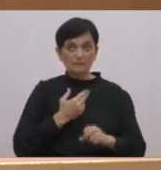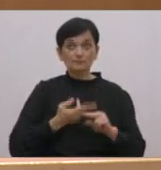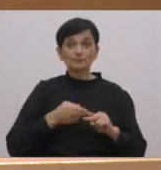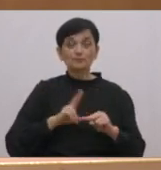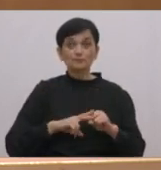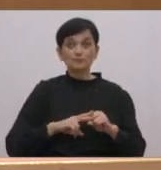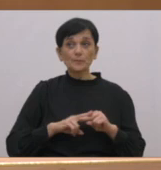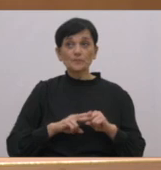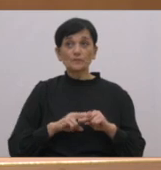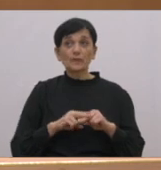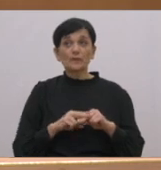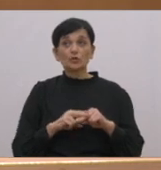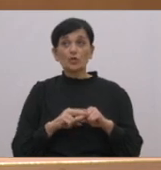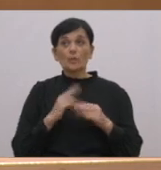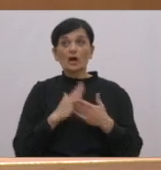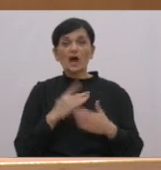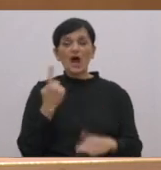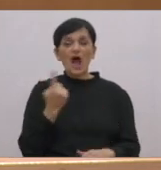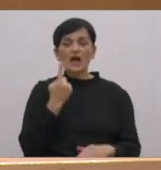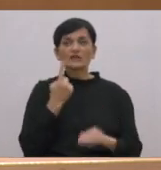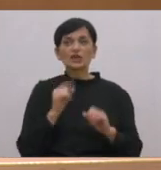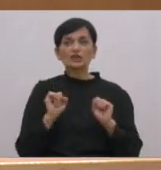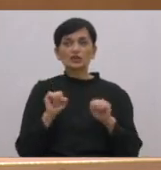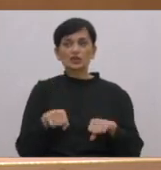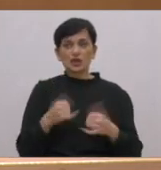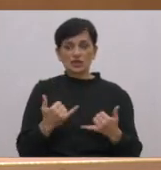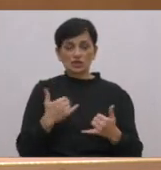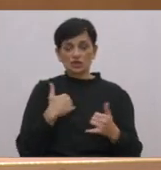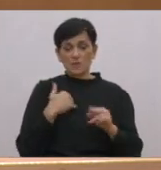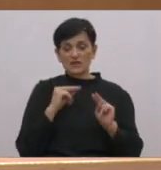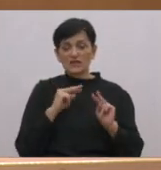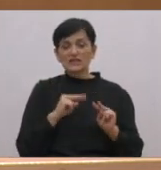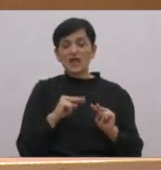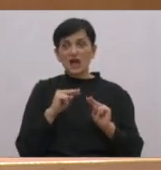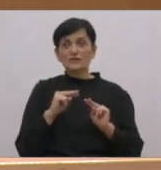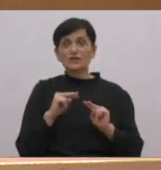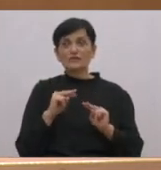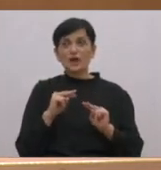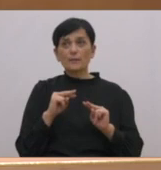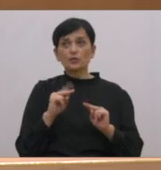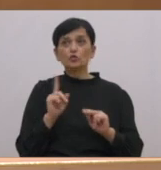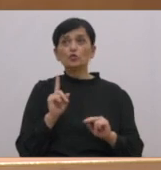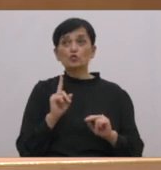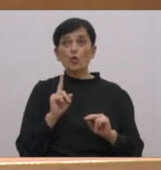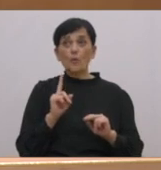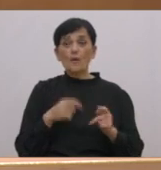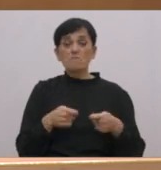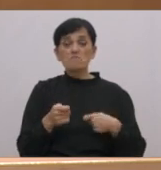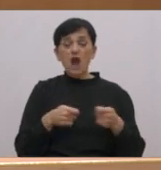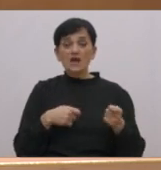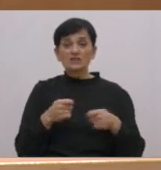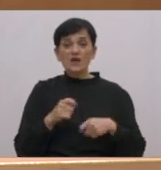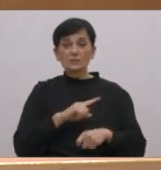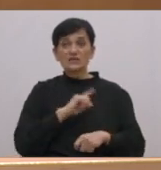ამიტომაც არის ერთადერთი შესაძლებლობა ახლა ჩემი დაკვირვებით, რომ სწორედ მართველმა